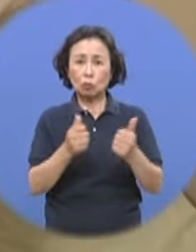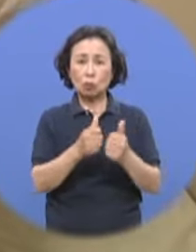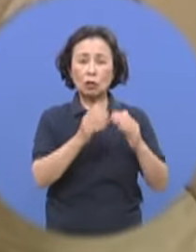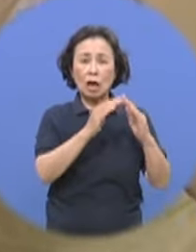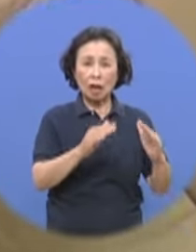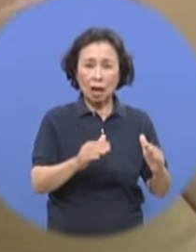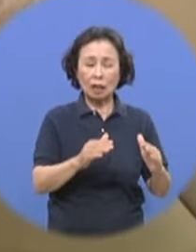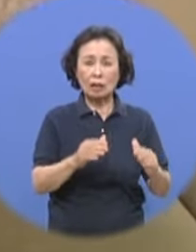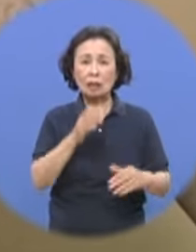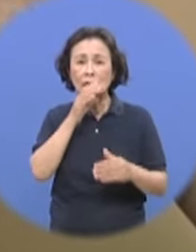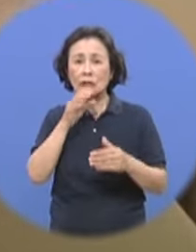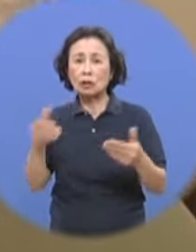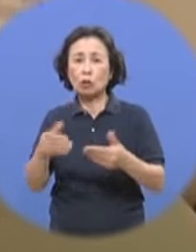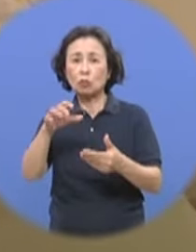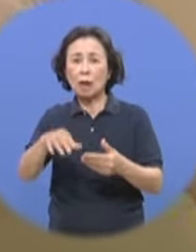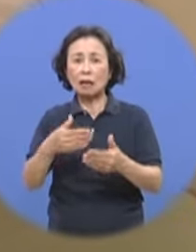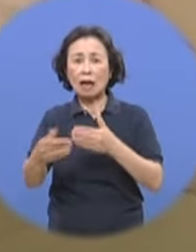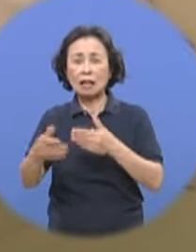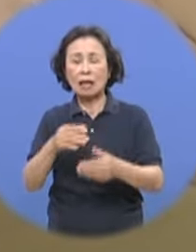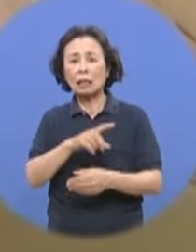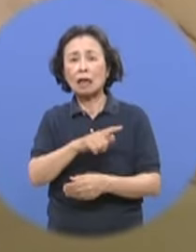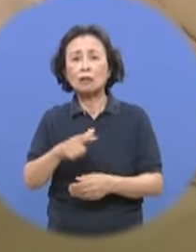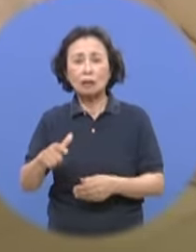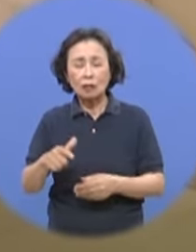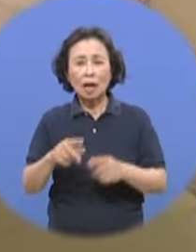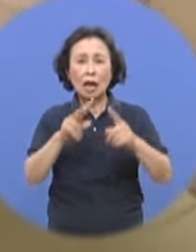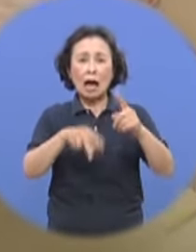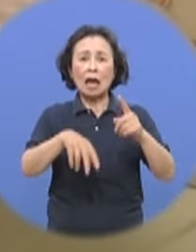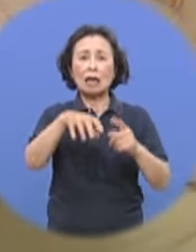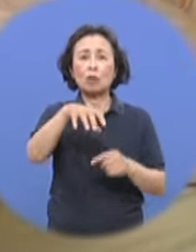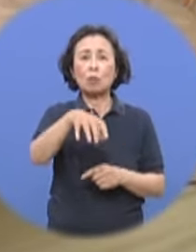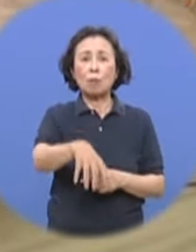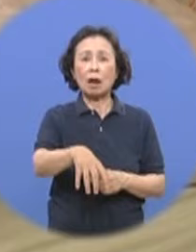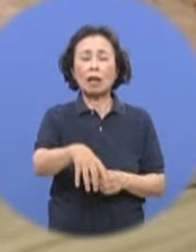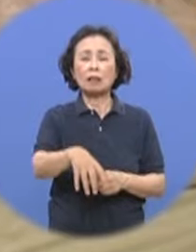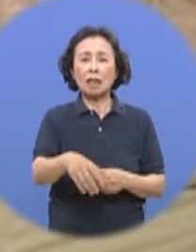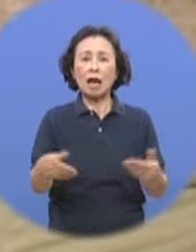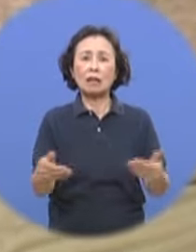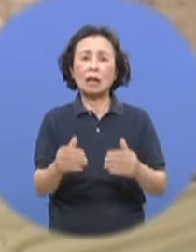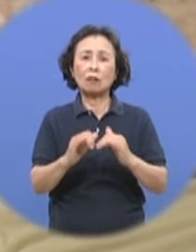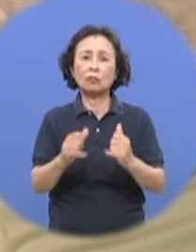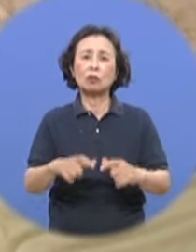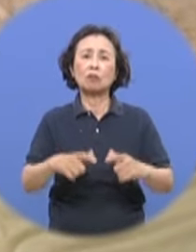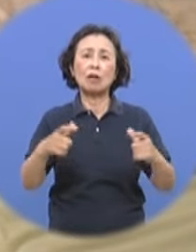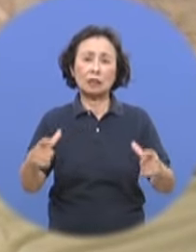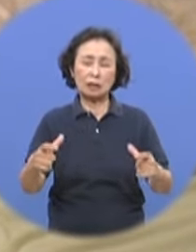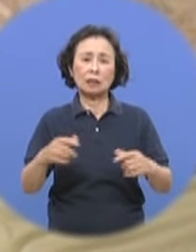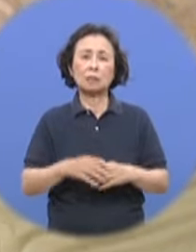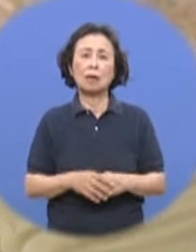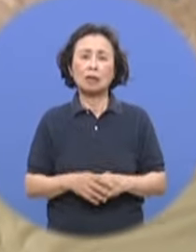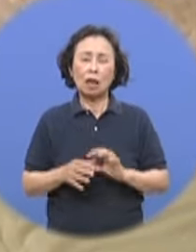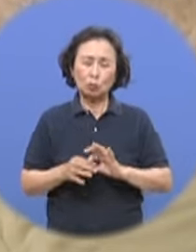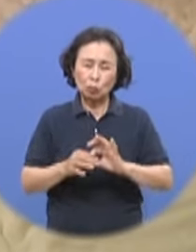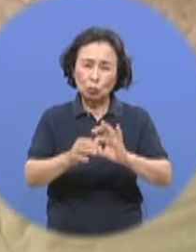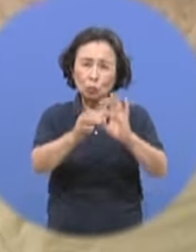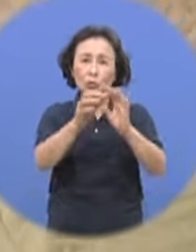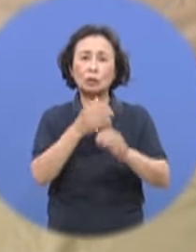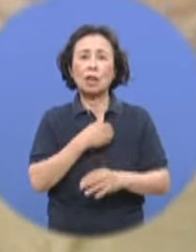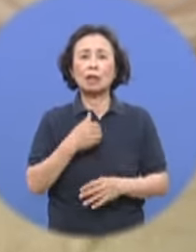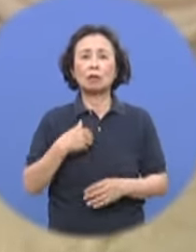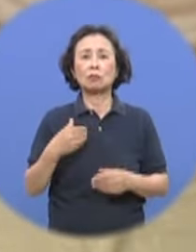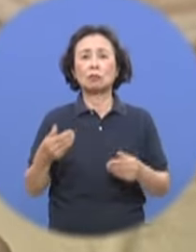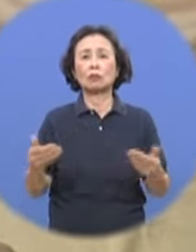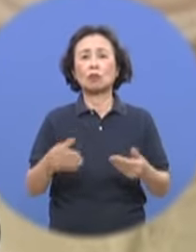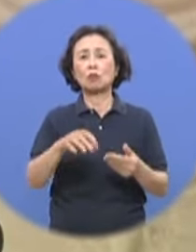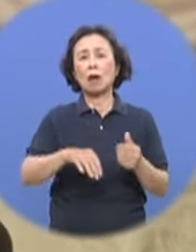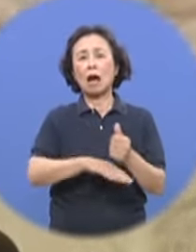場体験などを通じて介護現場で働く方を増やすとともに、介護職員が働き続けられるような職場環